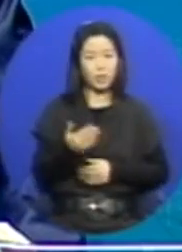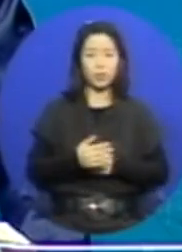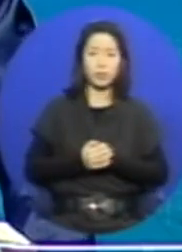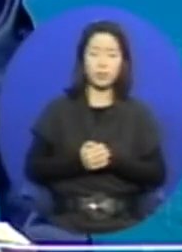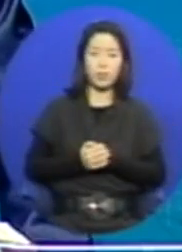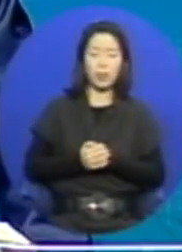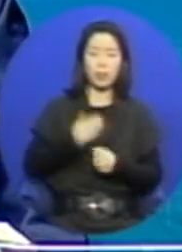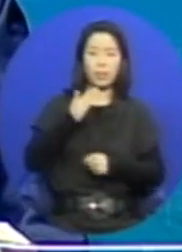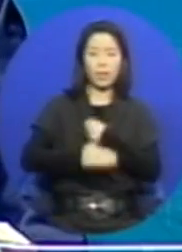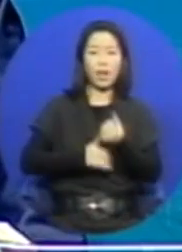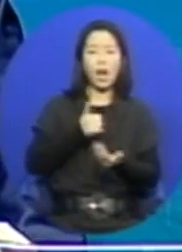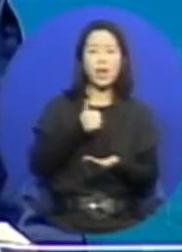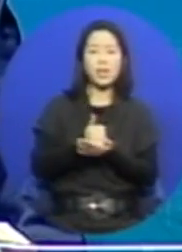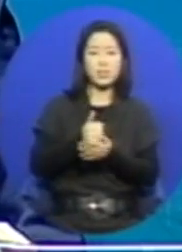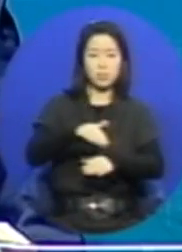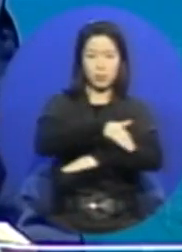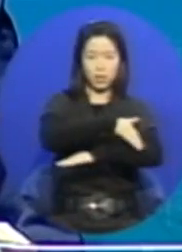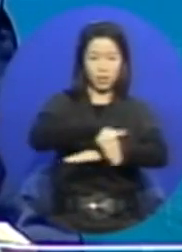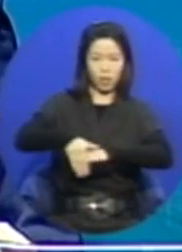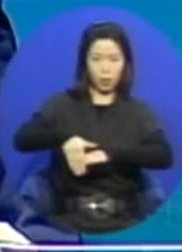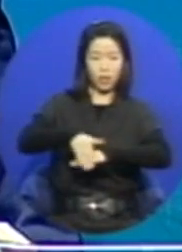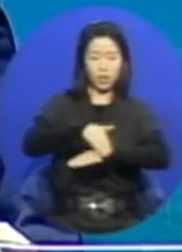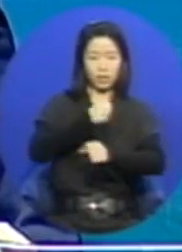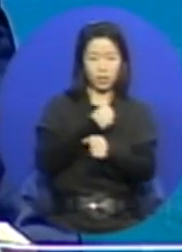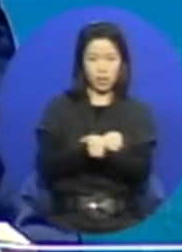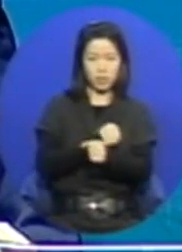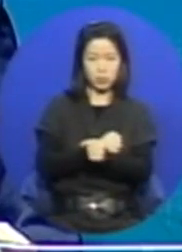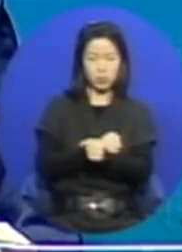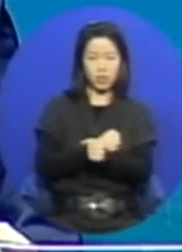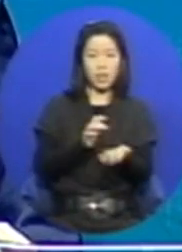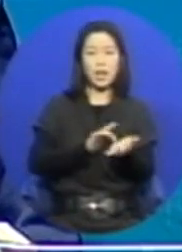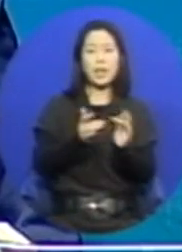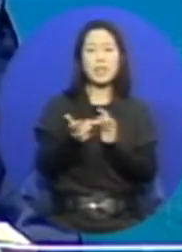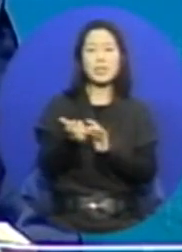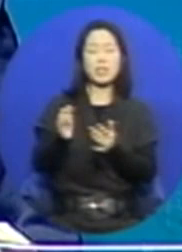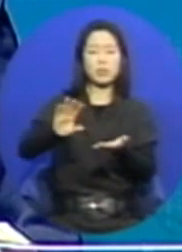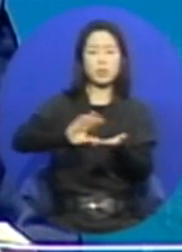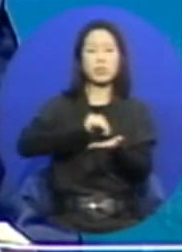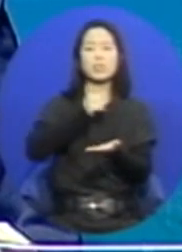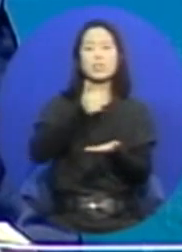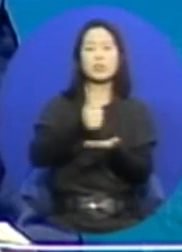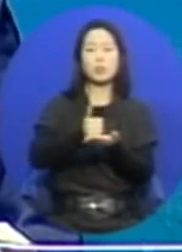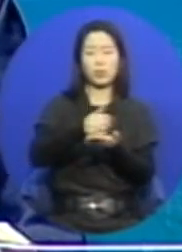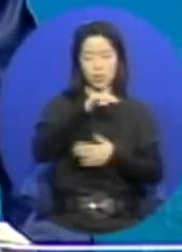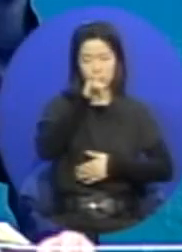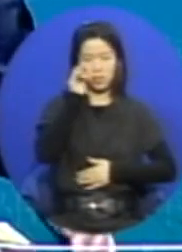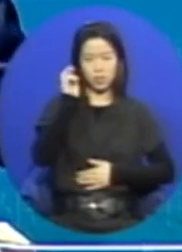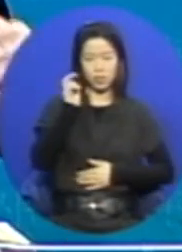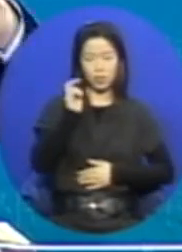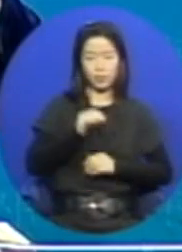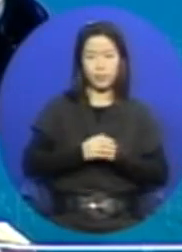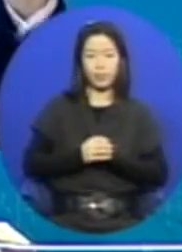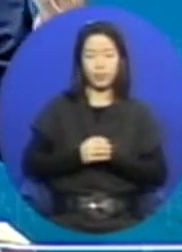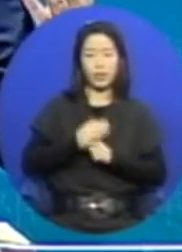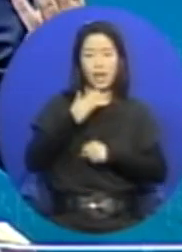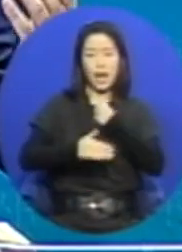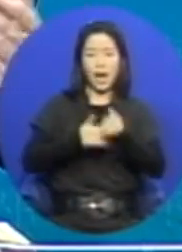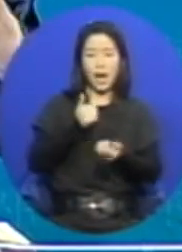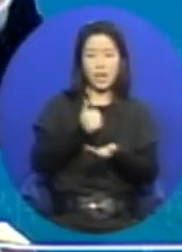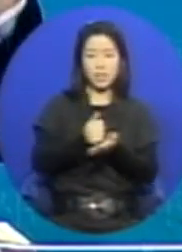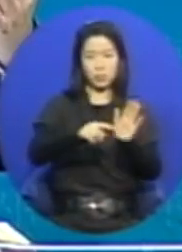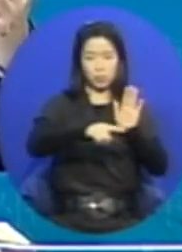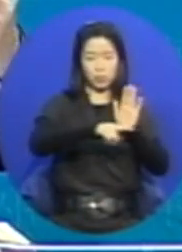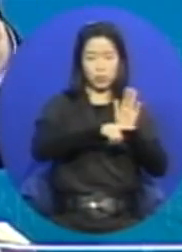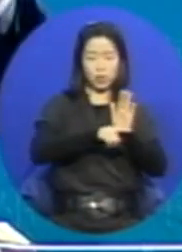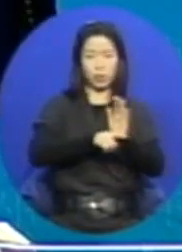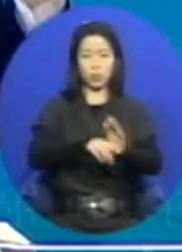하나님의 계획하심은 예수 그리스도에게 있었어요. 하나님이 하나님을 부정하고